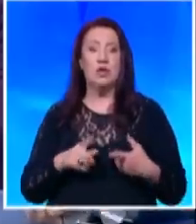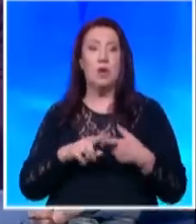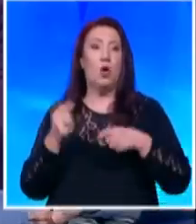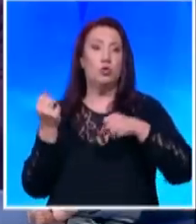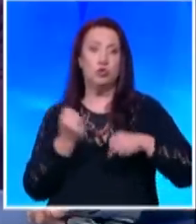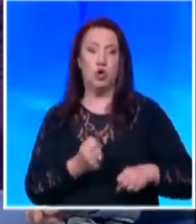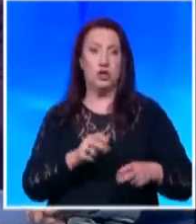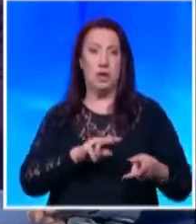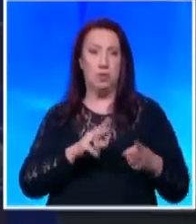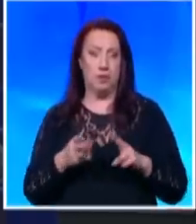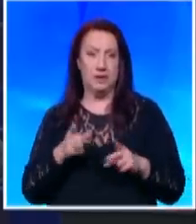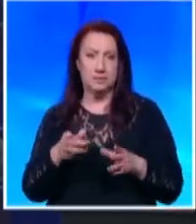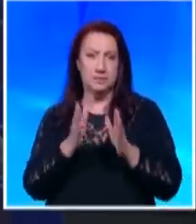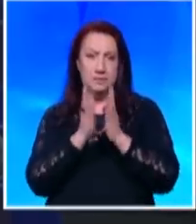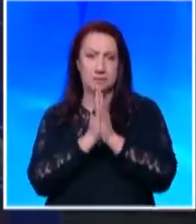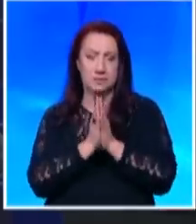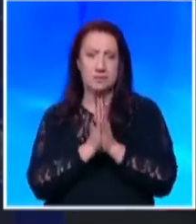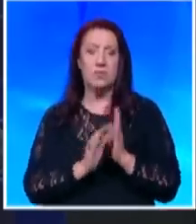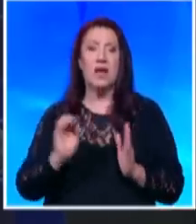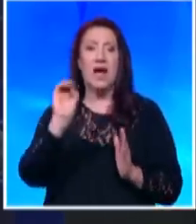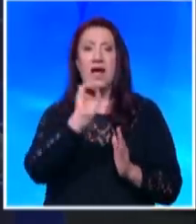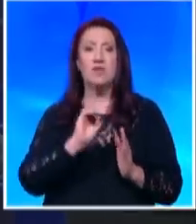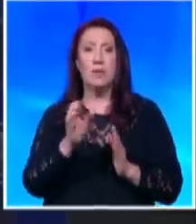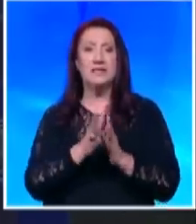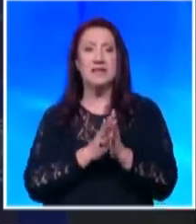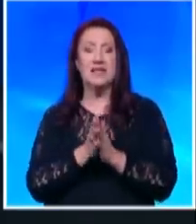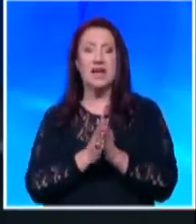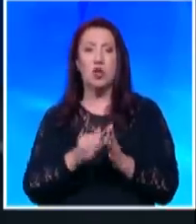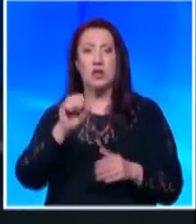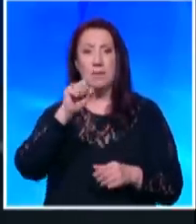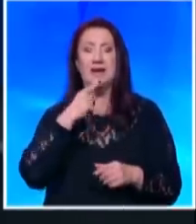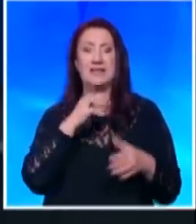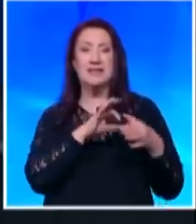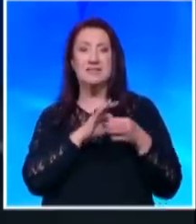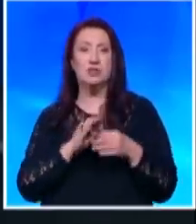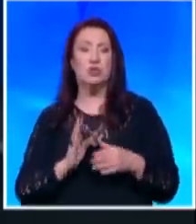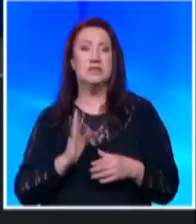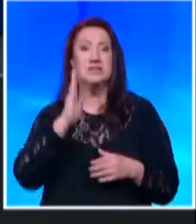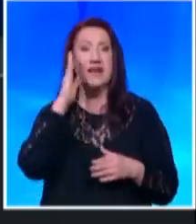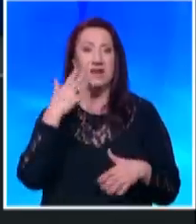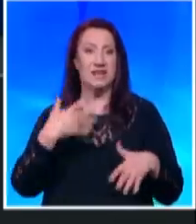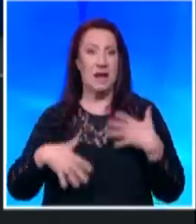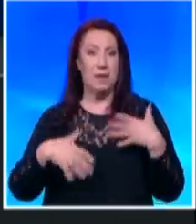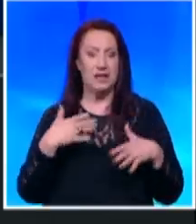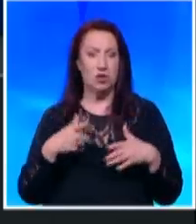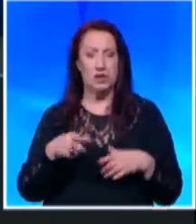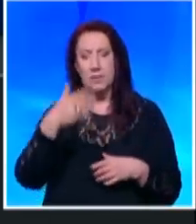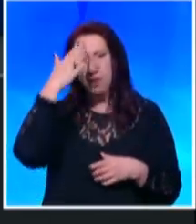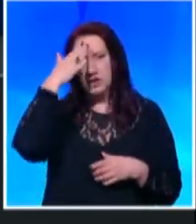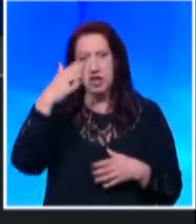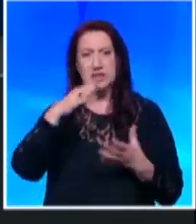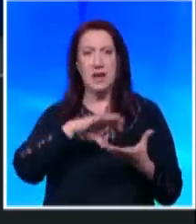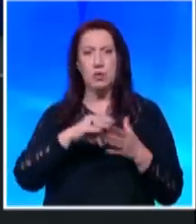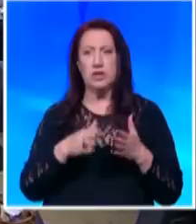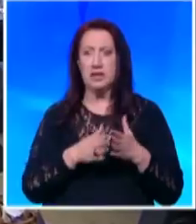е моята молба към Европейската народна партия за Северна Македония. Една честна политика на разширяване